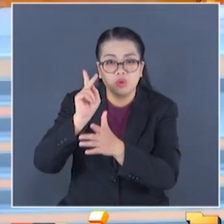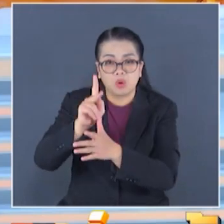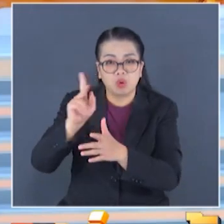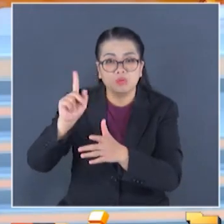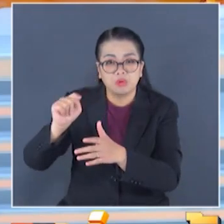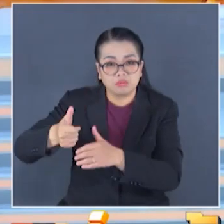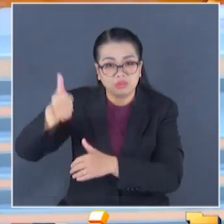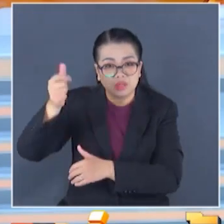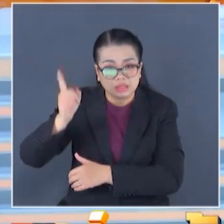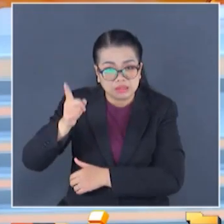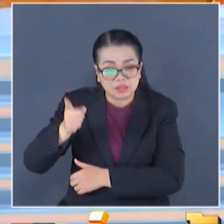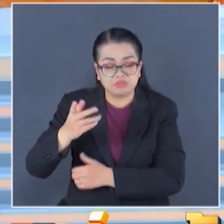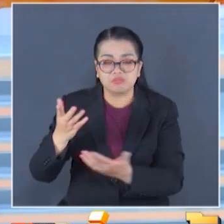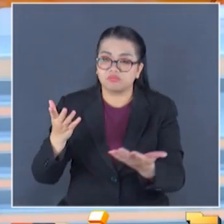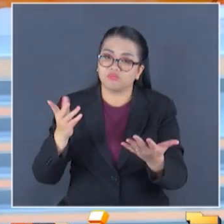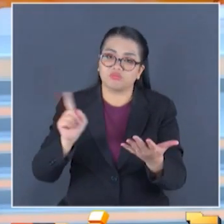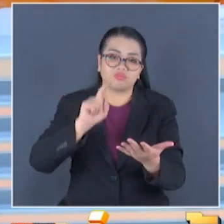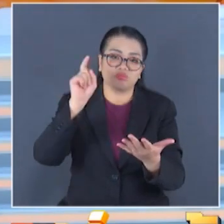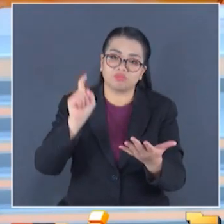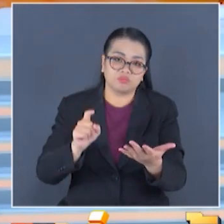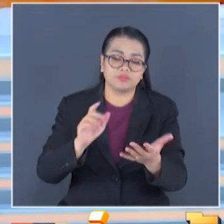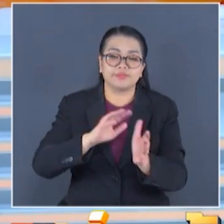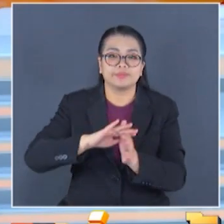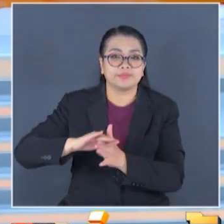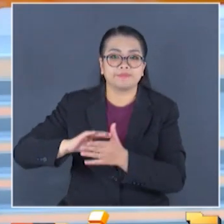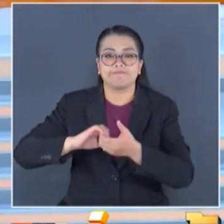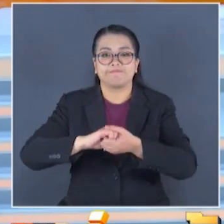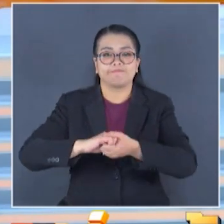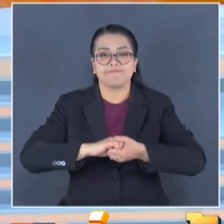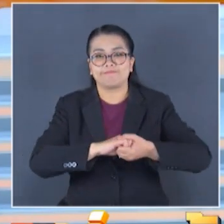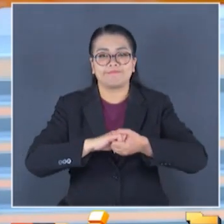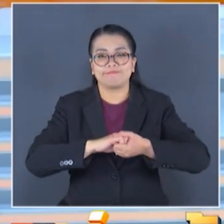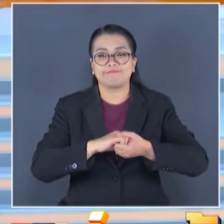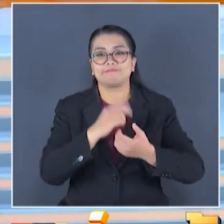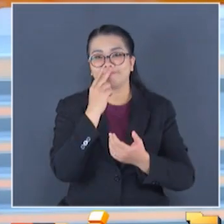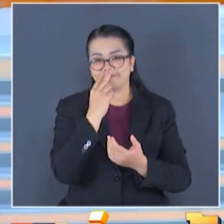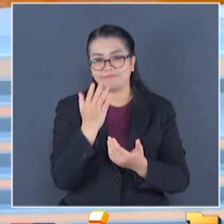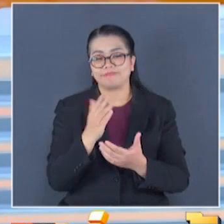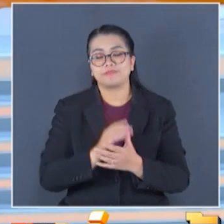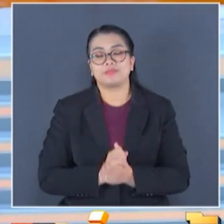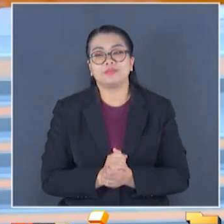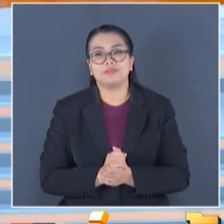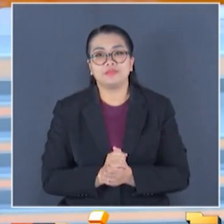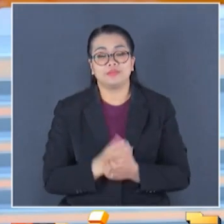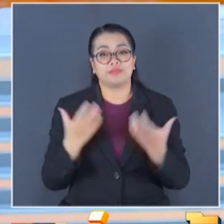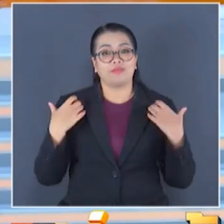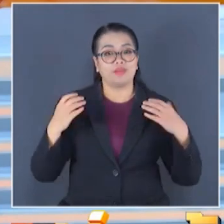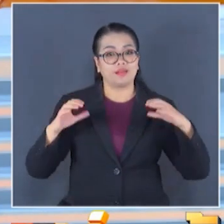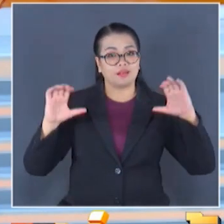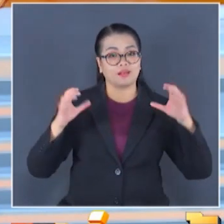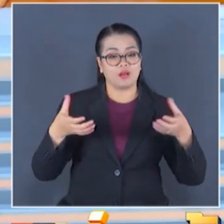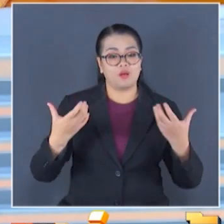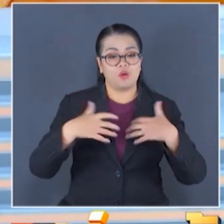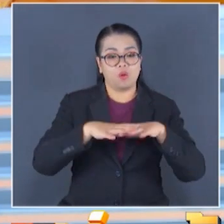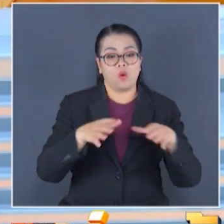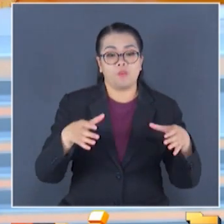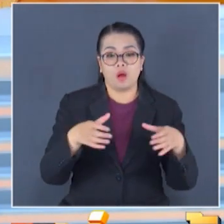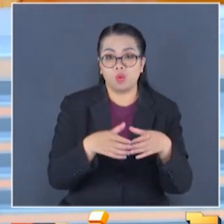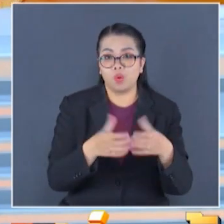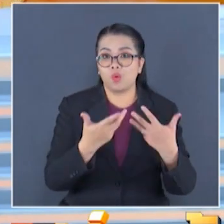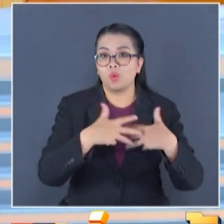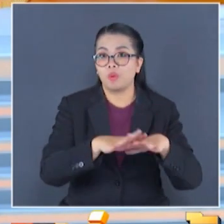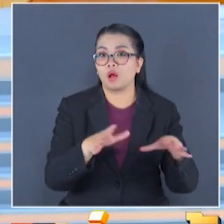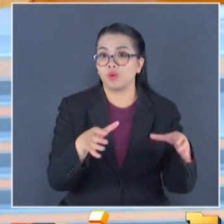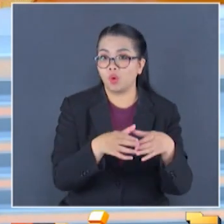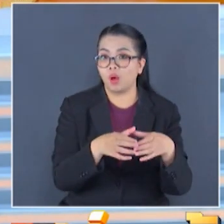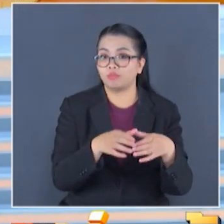อ่ะ คผโมมาะ มาที่เรื่องของกระชับมดกระชัความสัมหกับ้างคุคุวารัฐบาลพกร่มเพิงกินเข้าล้านบ